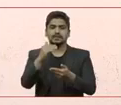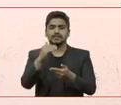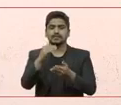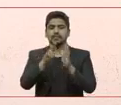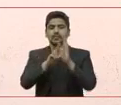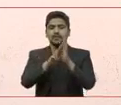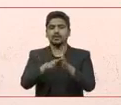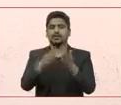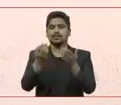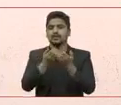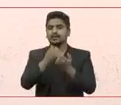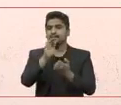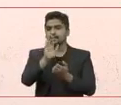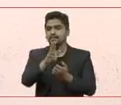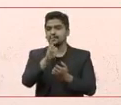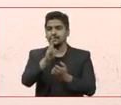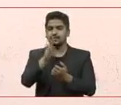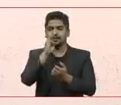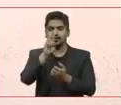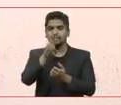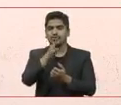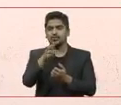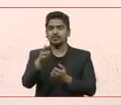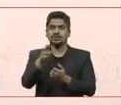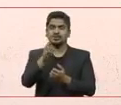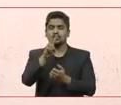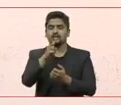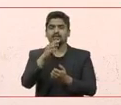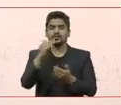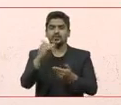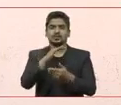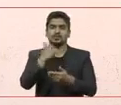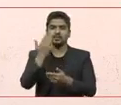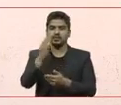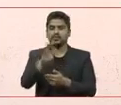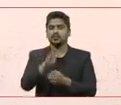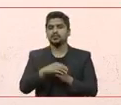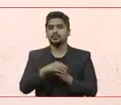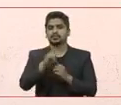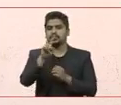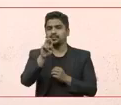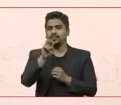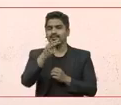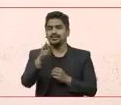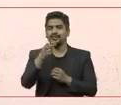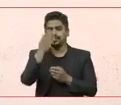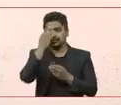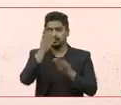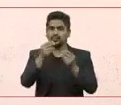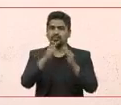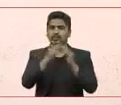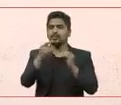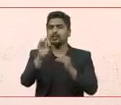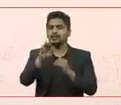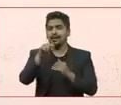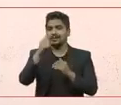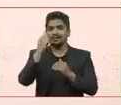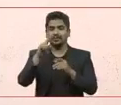चाहिँ भर्ना गरिसकेका छौँ, जसमा 2वटा बच्चा हामीले गुमाइसकेका छौँ, 20वटा चाहिँ निको भएर गएको छ। आजको दिनमा पनि